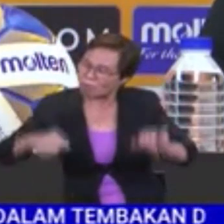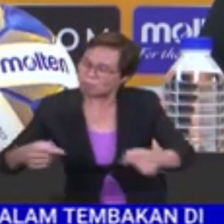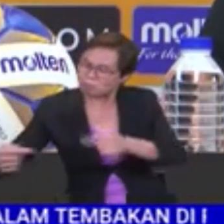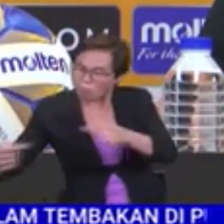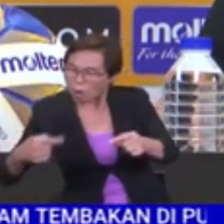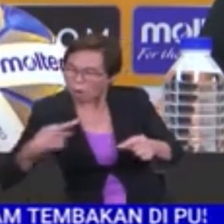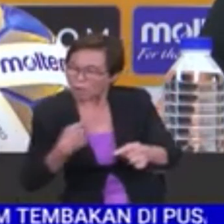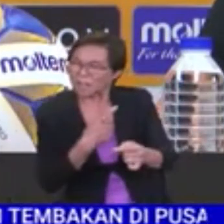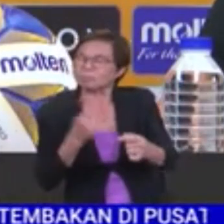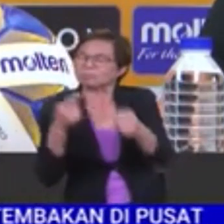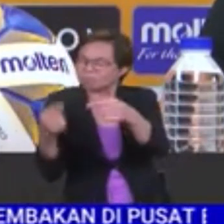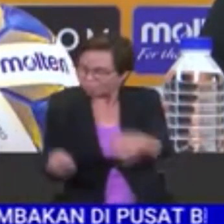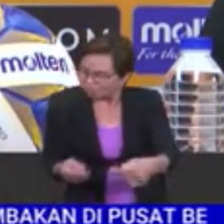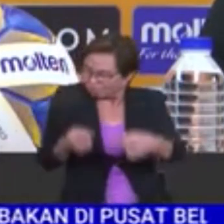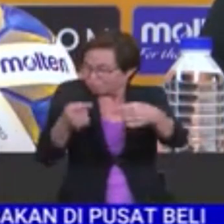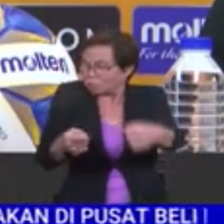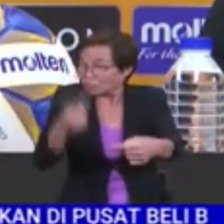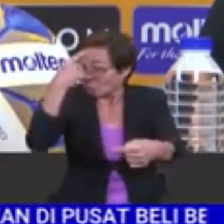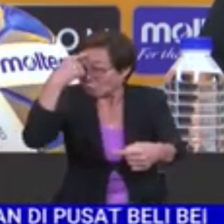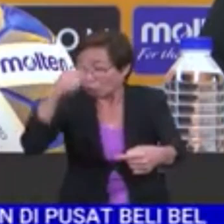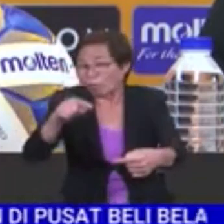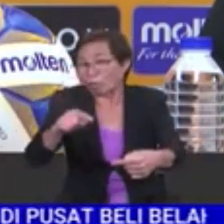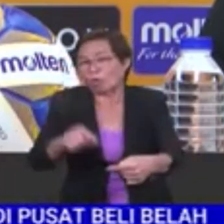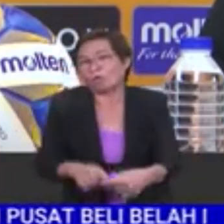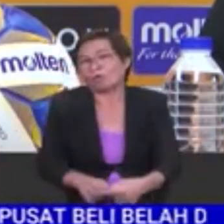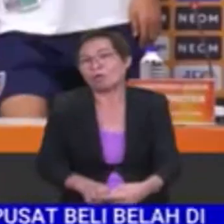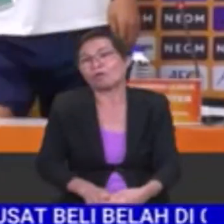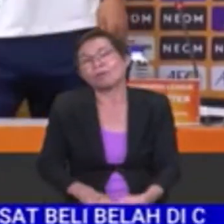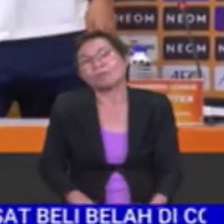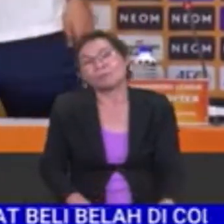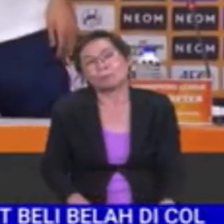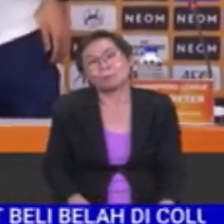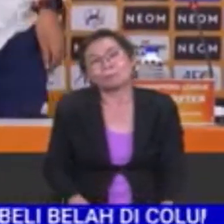we can challenge and we can fight for something nice.